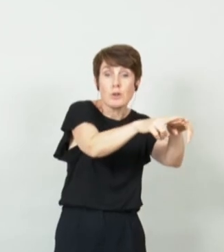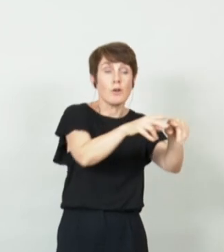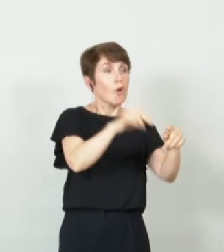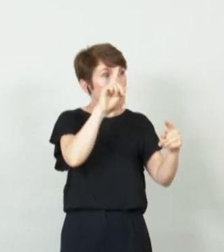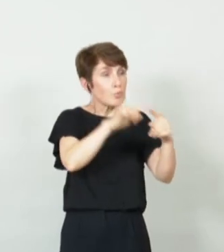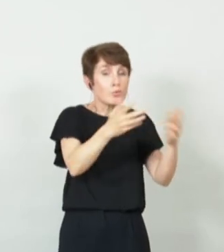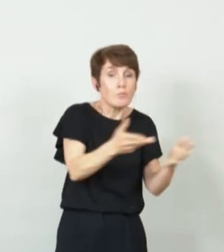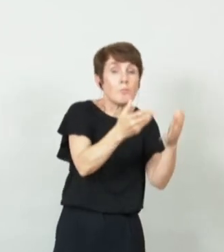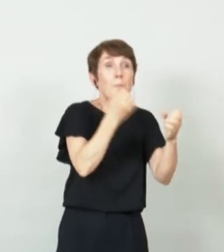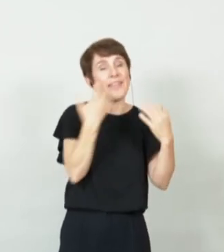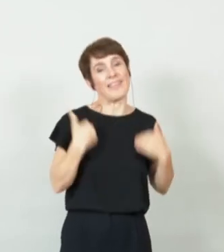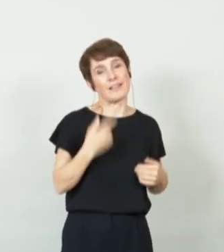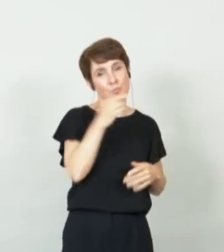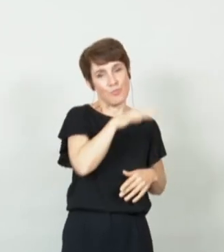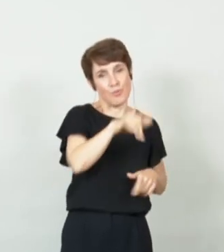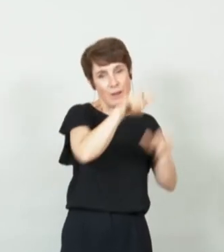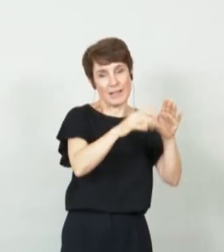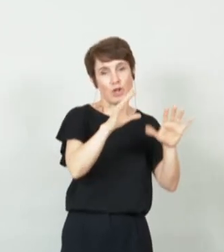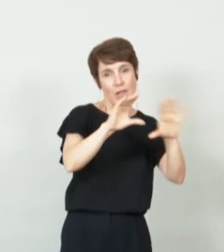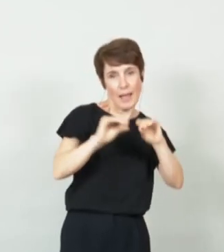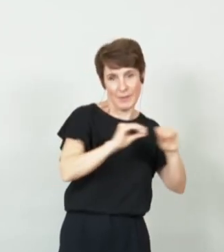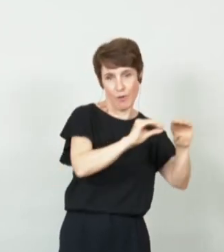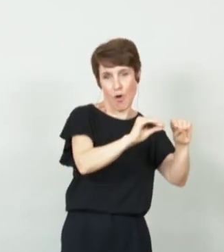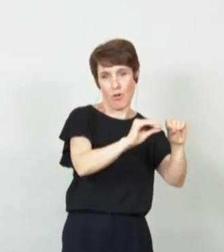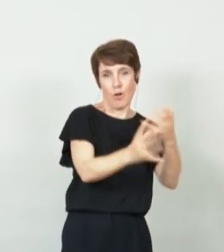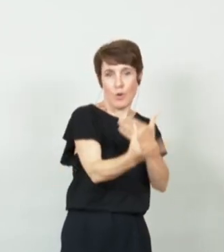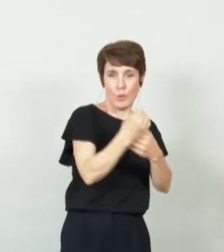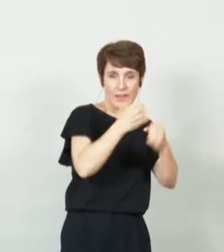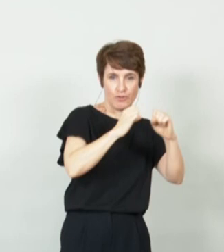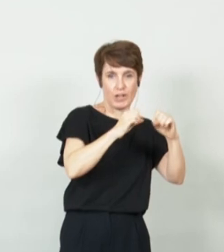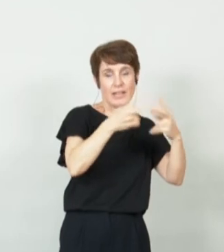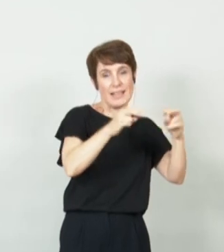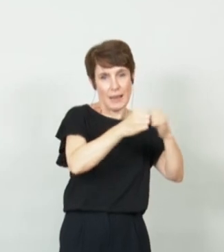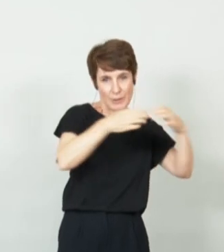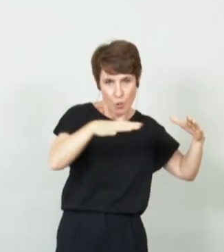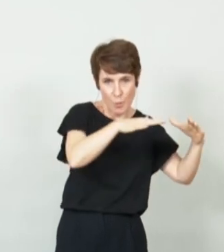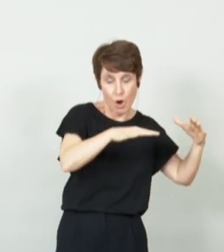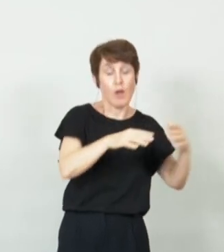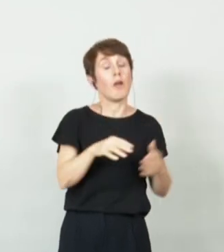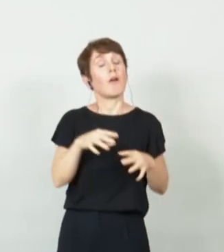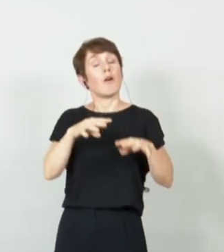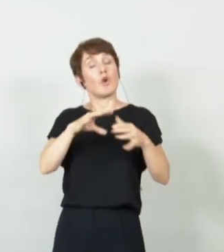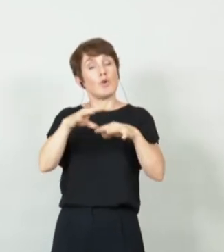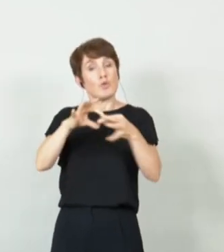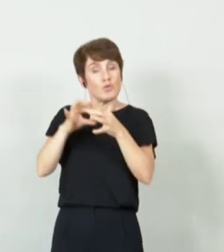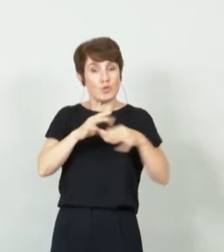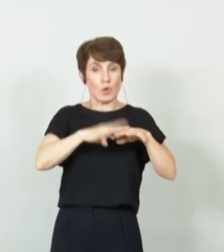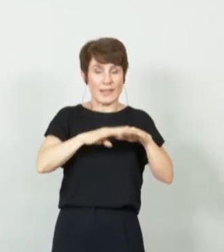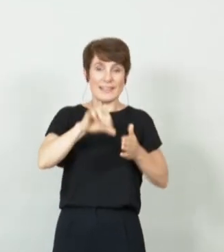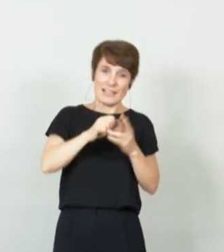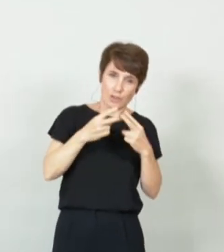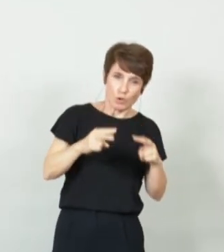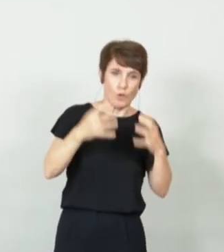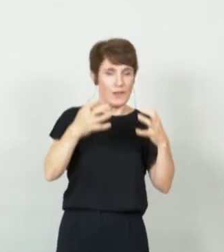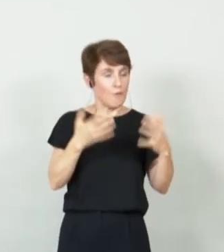du quartier et à l'intégration de ce dernier dans la métropole Lyon quartier centre-ville faire aboutir les revendications collectives des